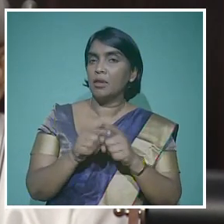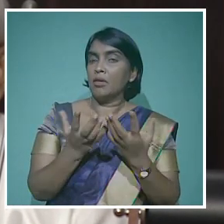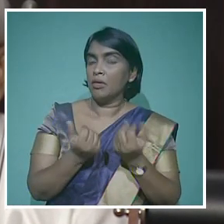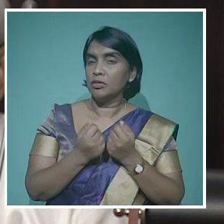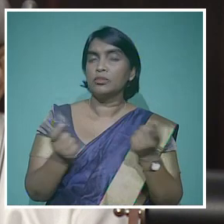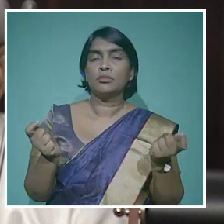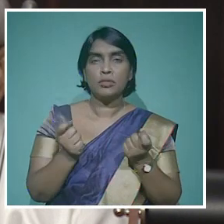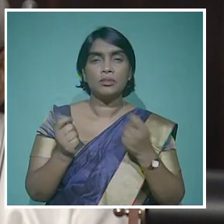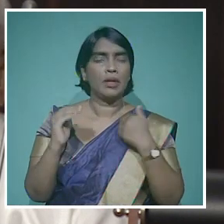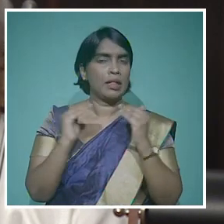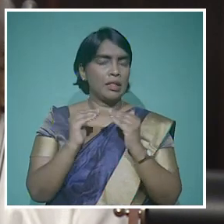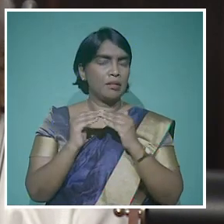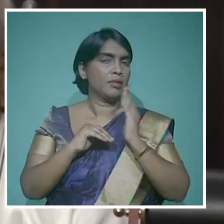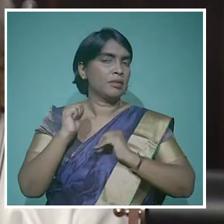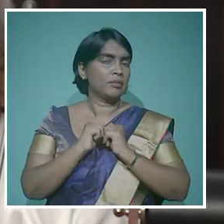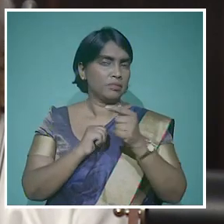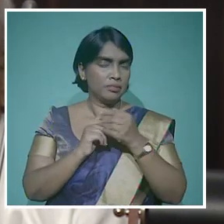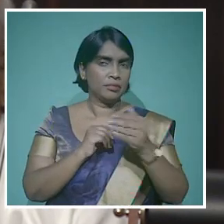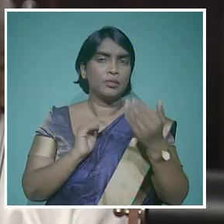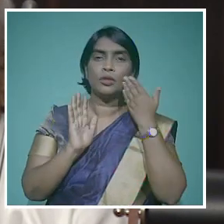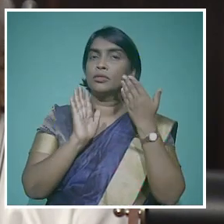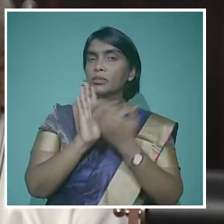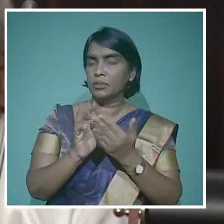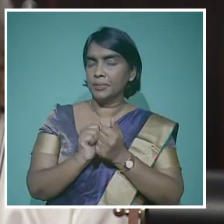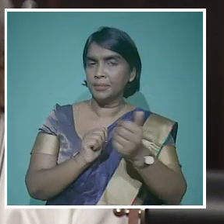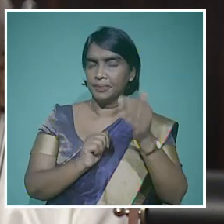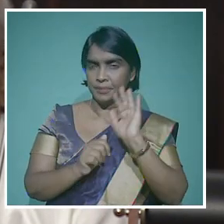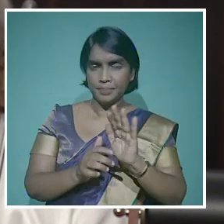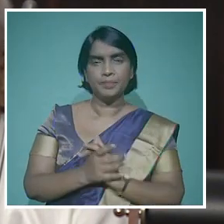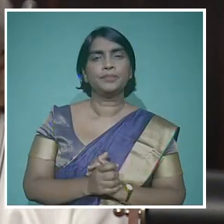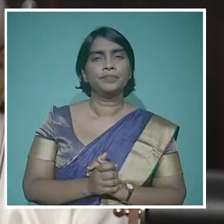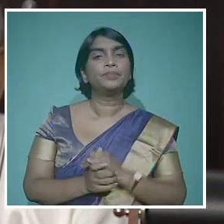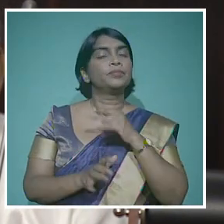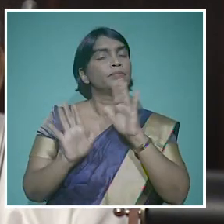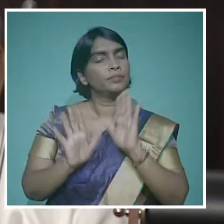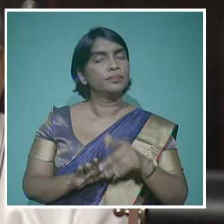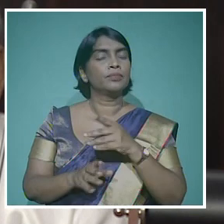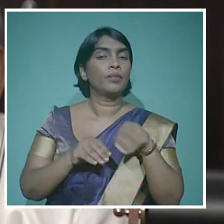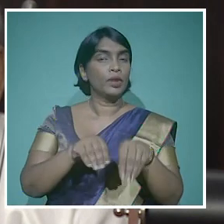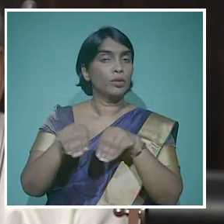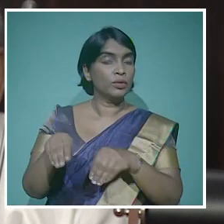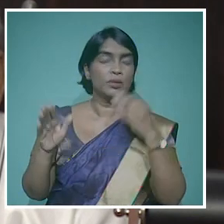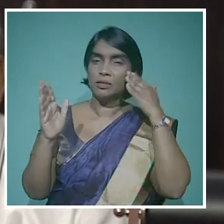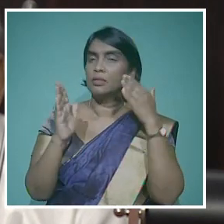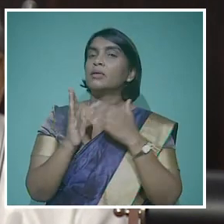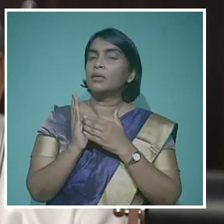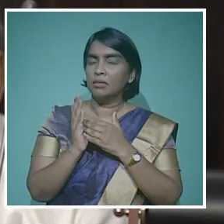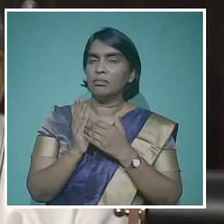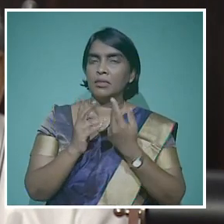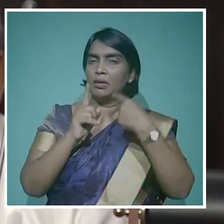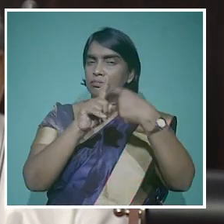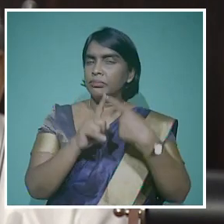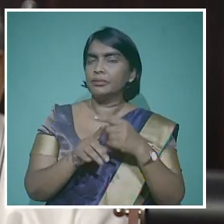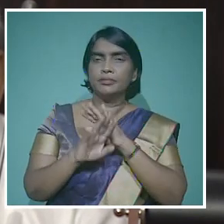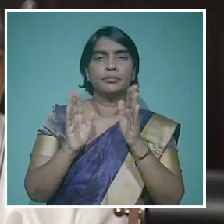වෙළඳ ගැළපීම වැඩසටහනද හඳුන්වා ගැනීමට කටයුතු සිදු කරනවා. කෙසේ වුවද කෘෂිකර්ම පදනම්ව අගේ එකතු කර සිදු